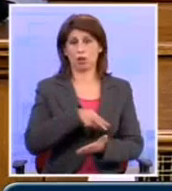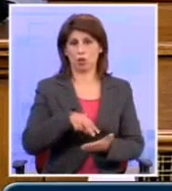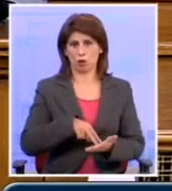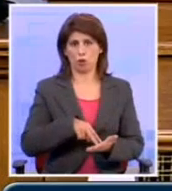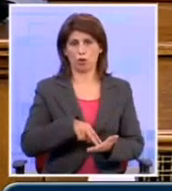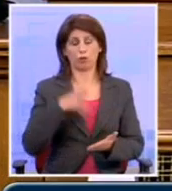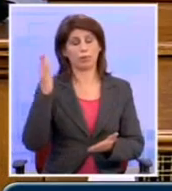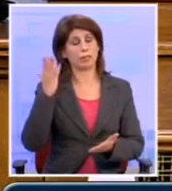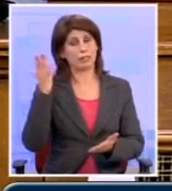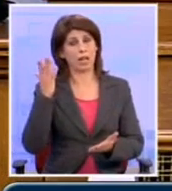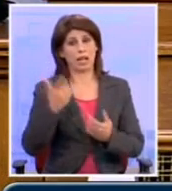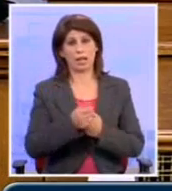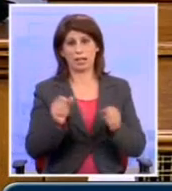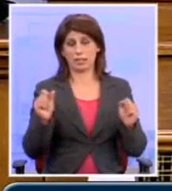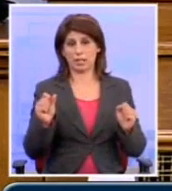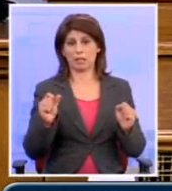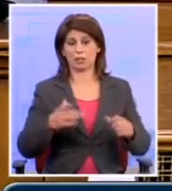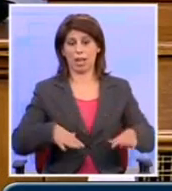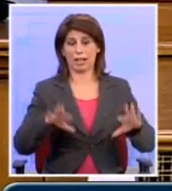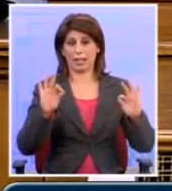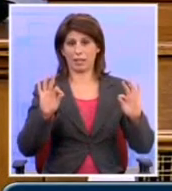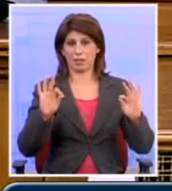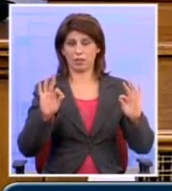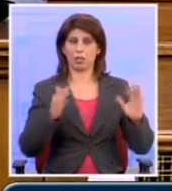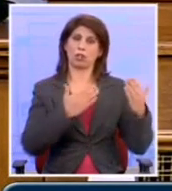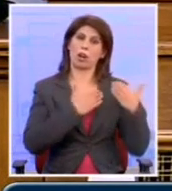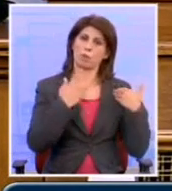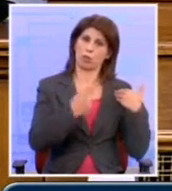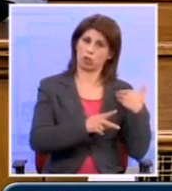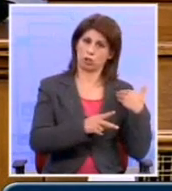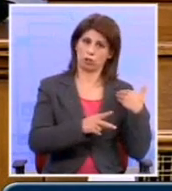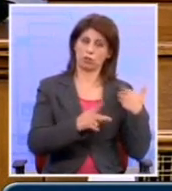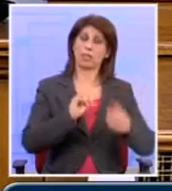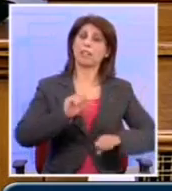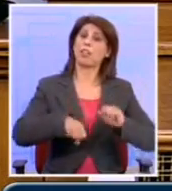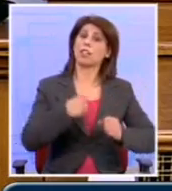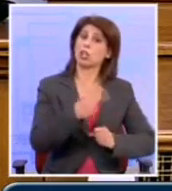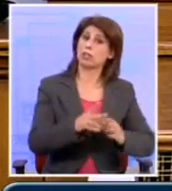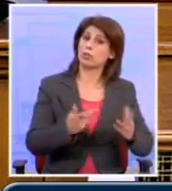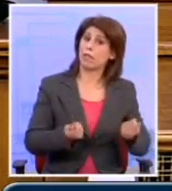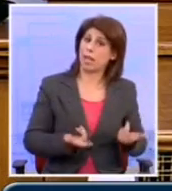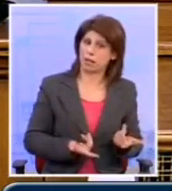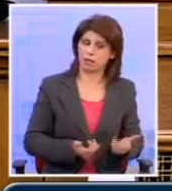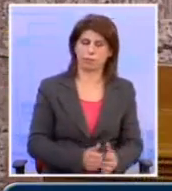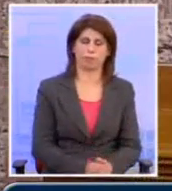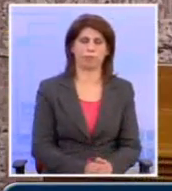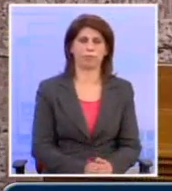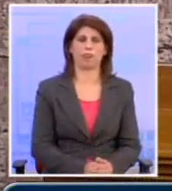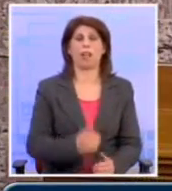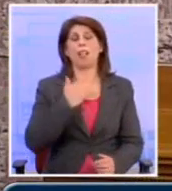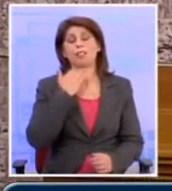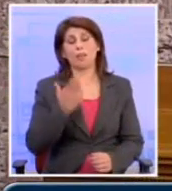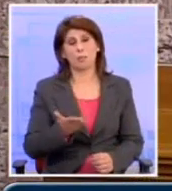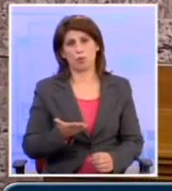των δίθεν ανεξάρτητων αρχών, των αρμοδιοτήτων τους και των δραστηριοτήτων τους. Δεν